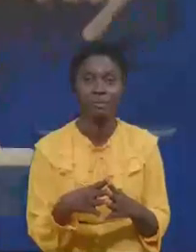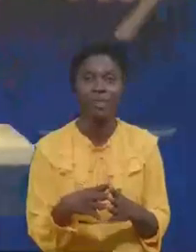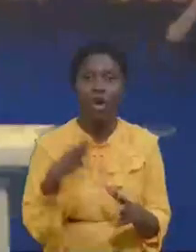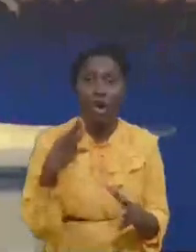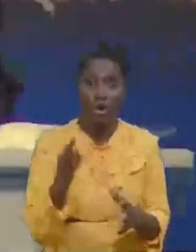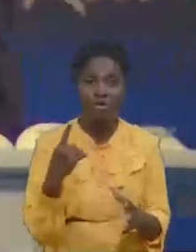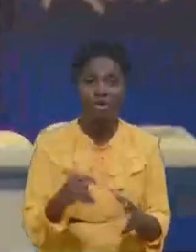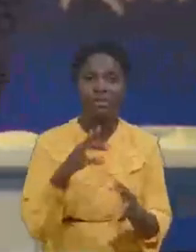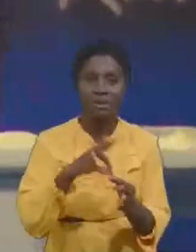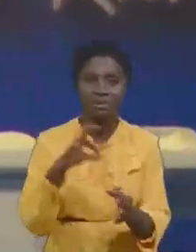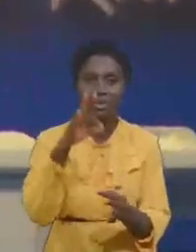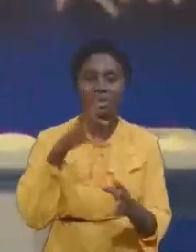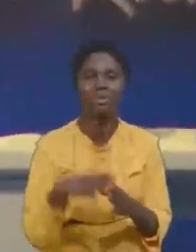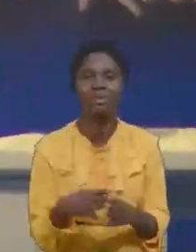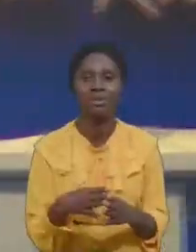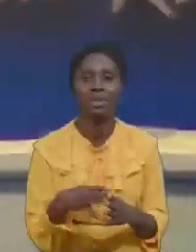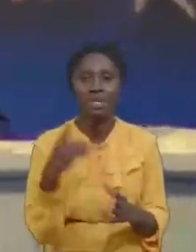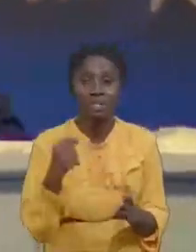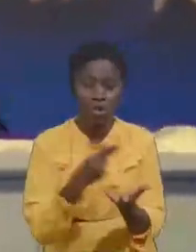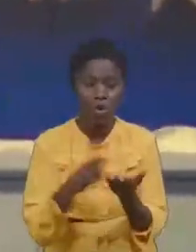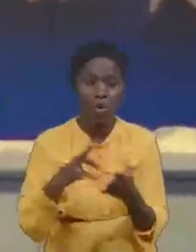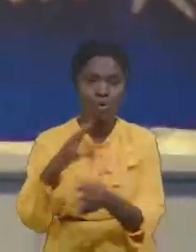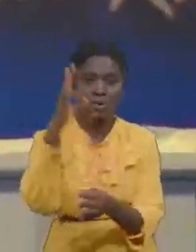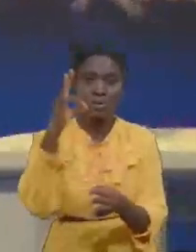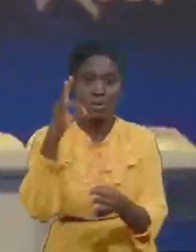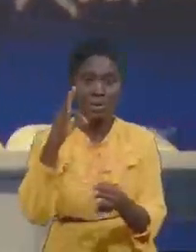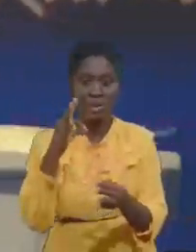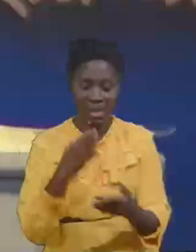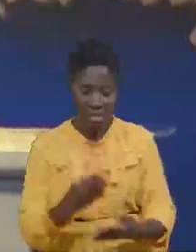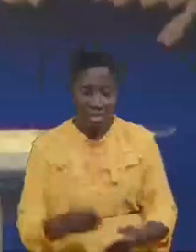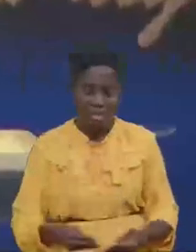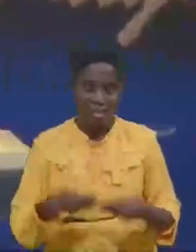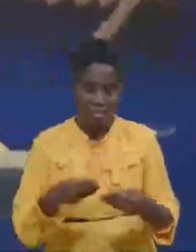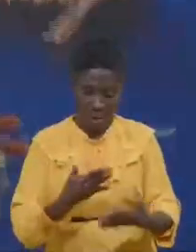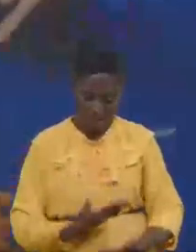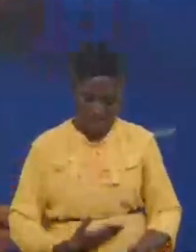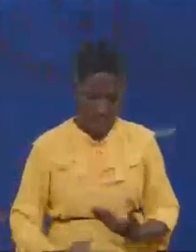et de l'esprit, le Saint-Esprit, alors